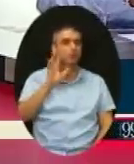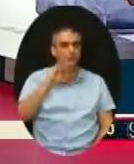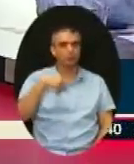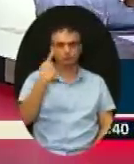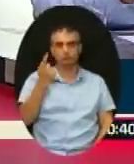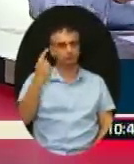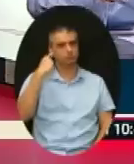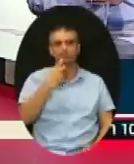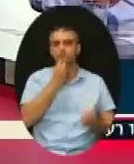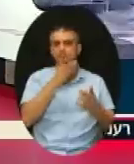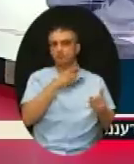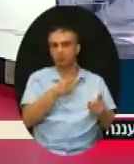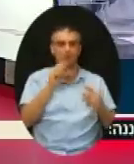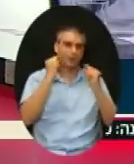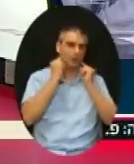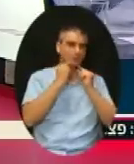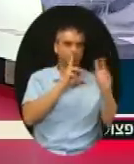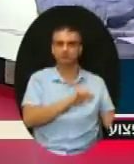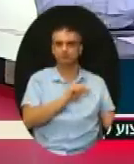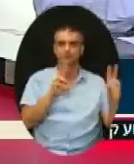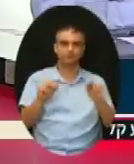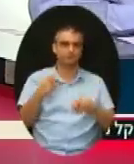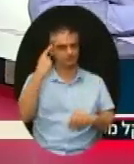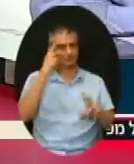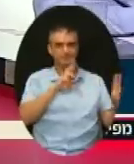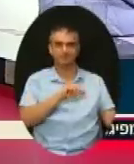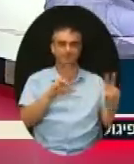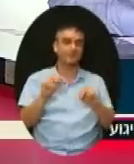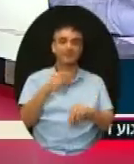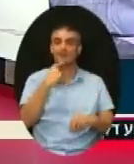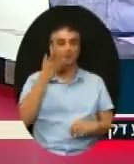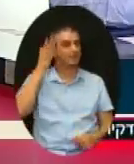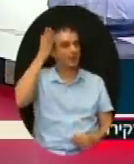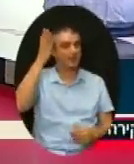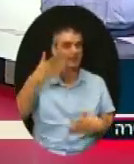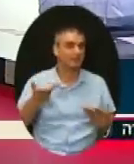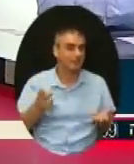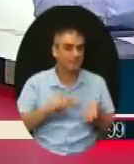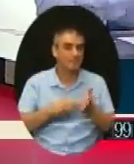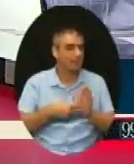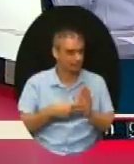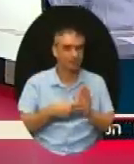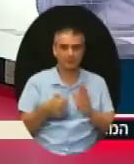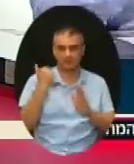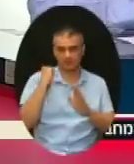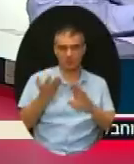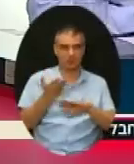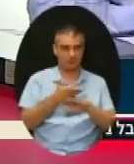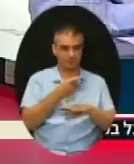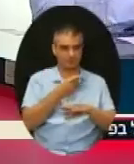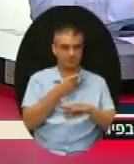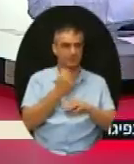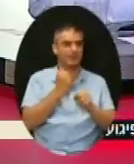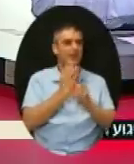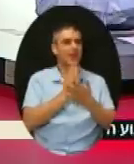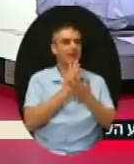זהות מסרים בינו לבין אביגדור ליברמן, ודיברתם מקודם על האופק המדיני, אז גם זה עלה אתמול, ואני מבקש מהקונטרול שלנו להכין